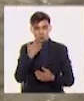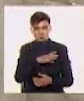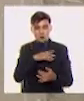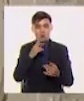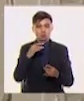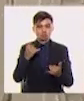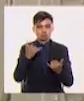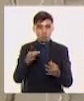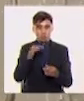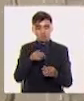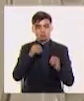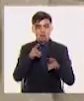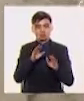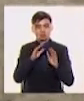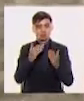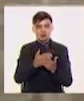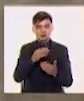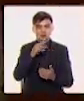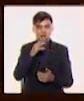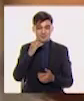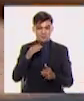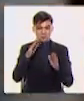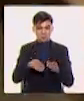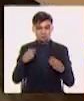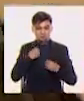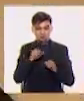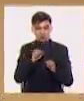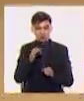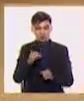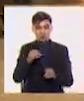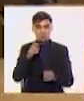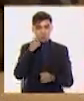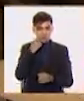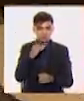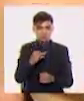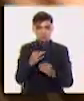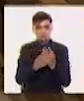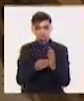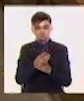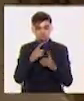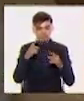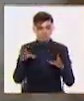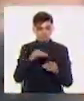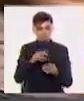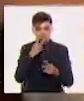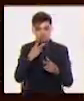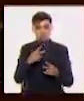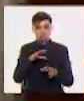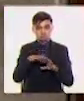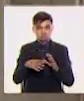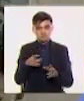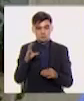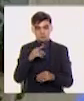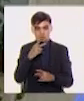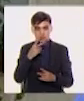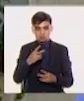мына сөрелерде қорғаныш киімдері, етік, көзілдіріктерін толып тұрғаны, қорап-қорап жиналып тұрғанына таң қалып